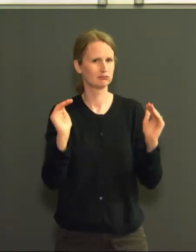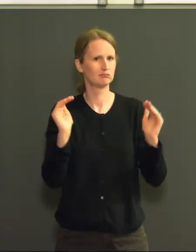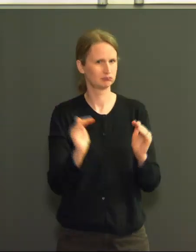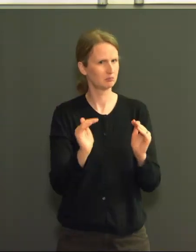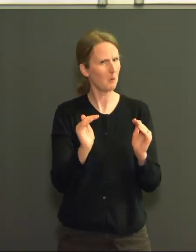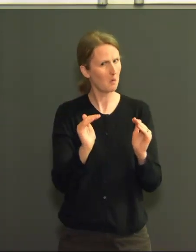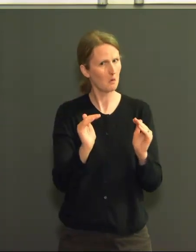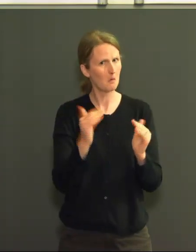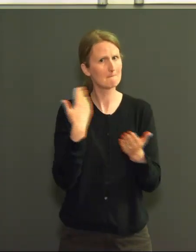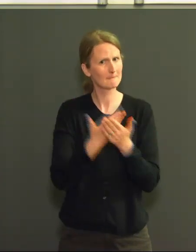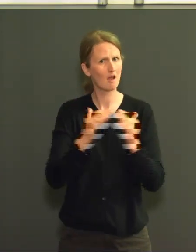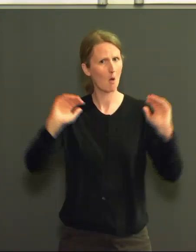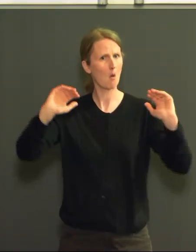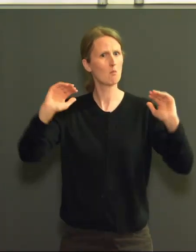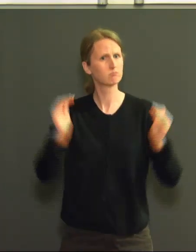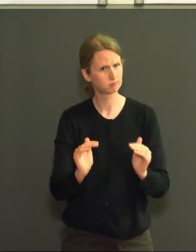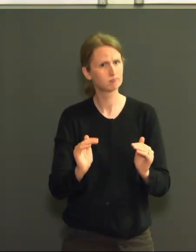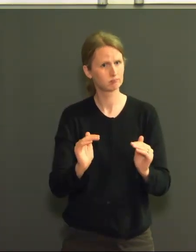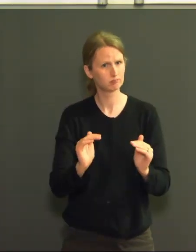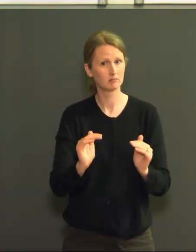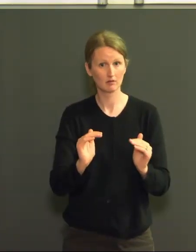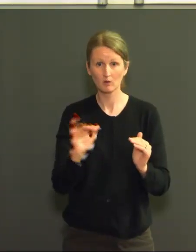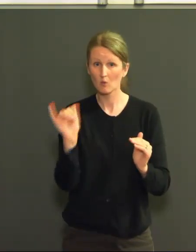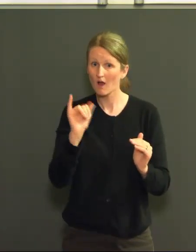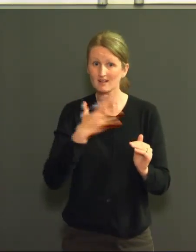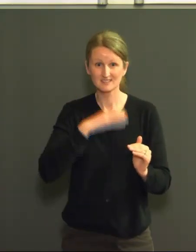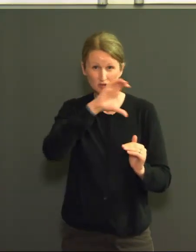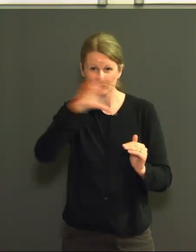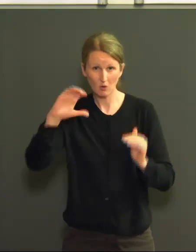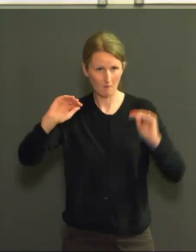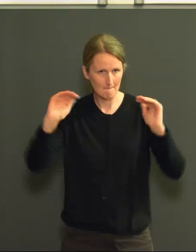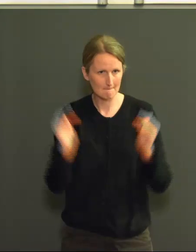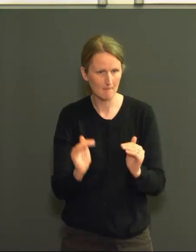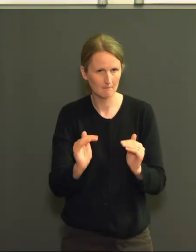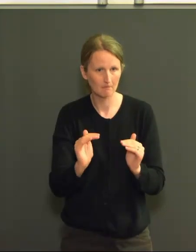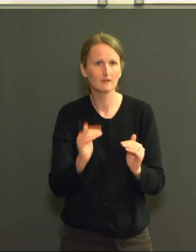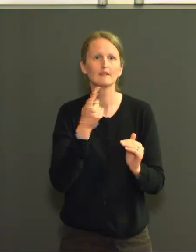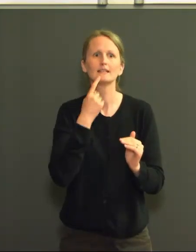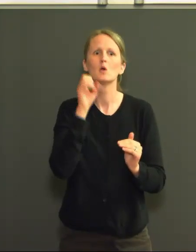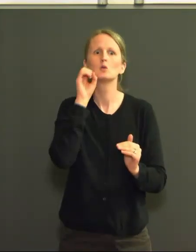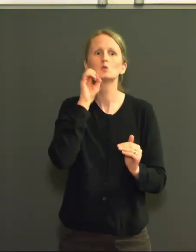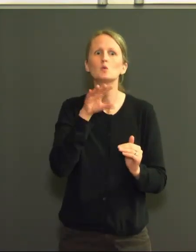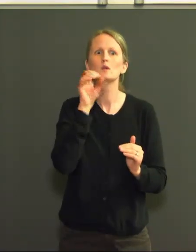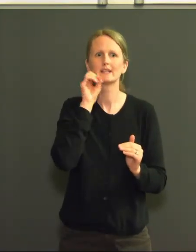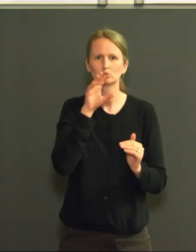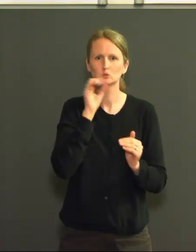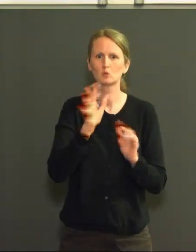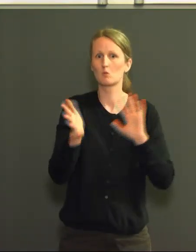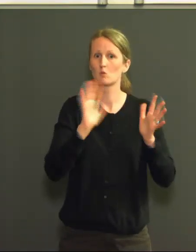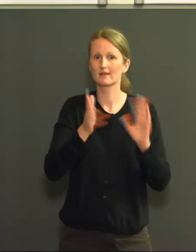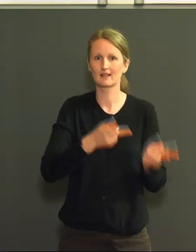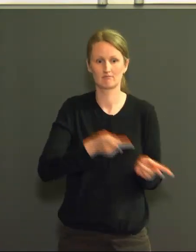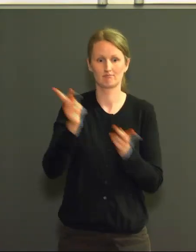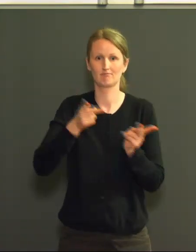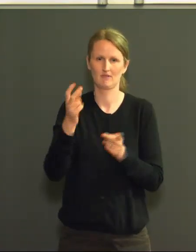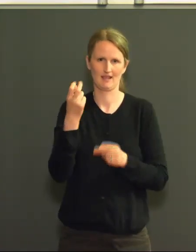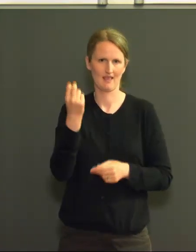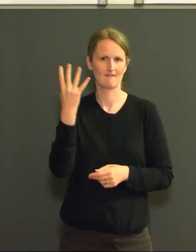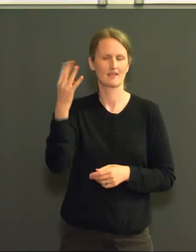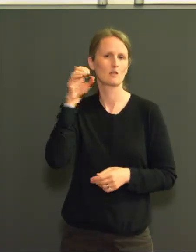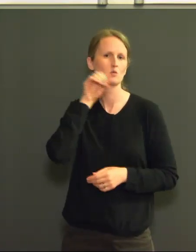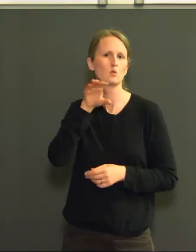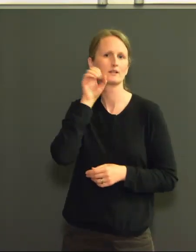des 100 hospitalisations par jour. En l'occurrence, on a 84 hospitalisations en moyenne par jour. N'oublions pas que c'était 115 encore